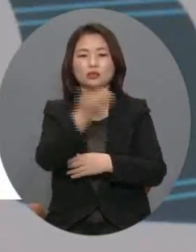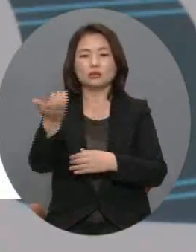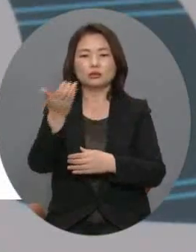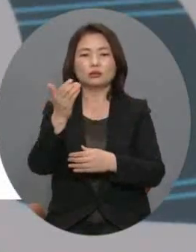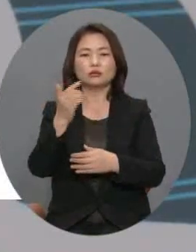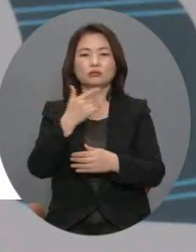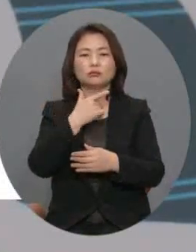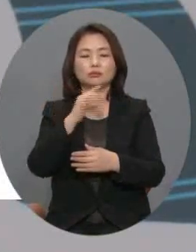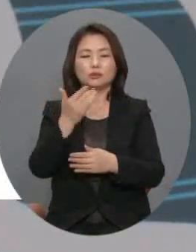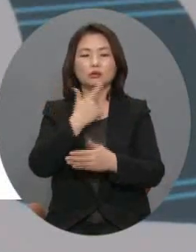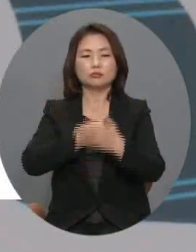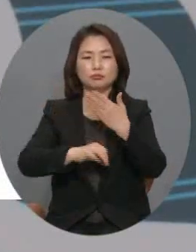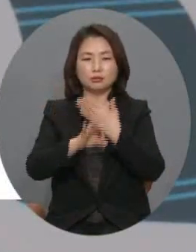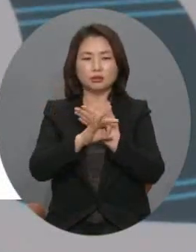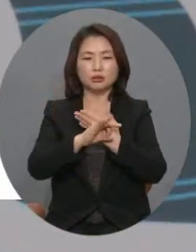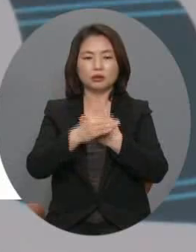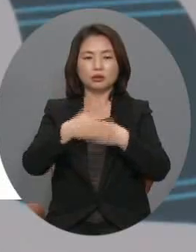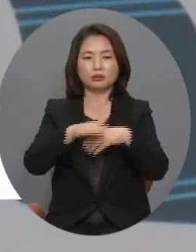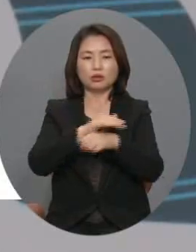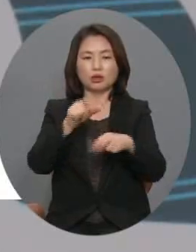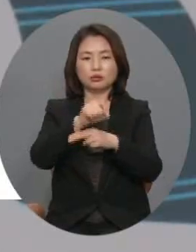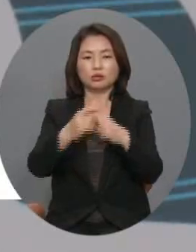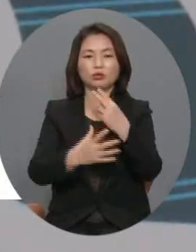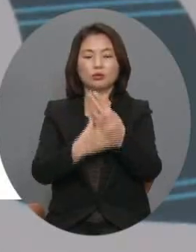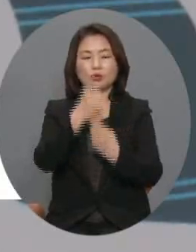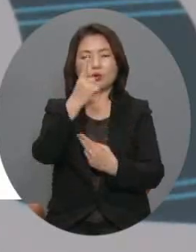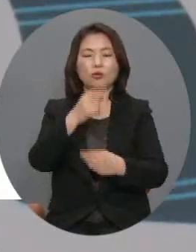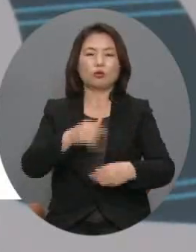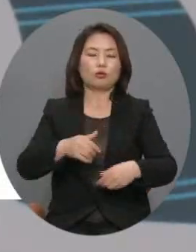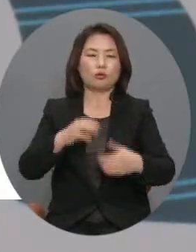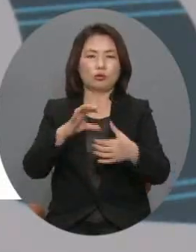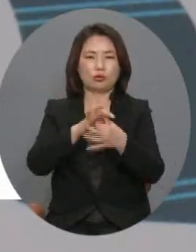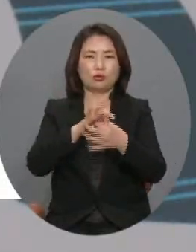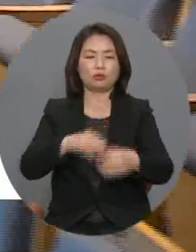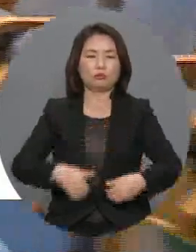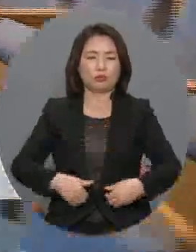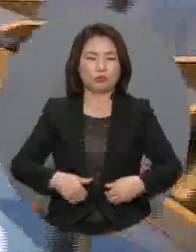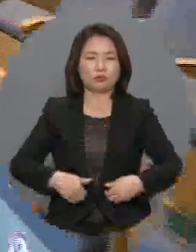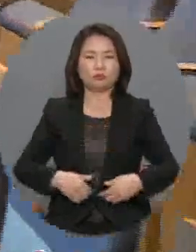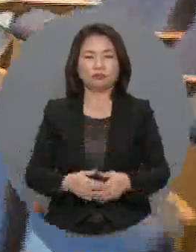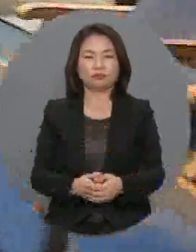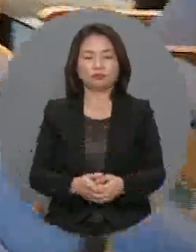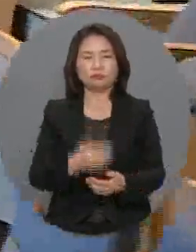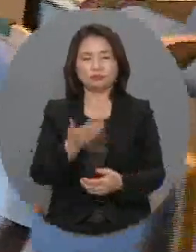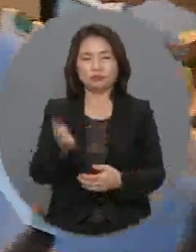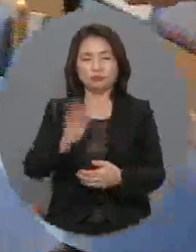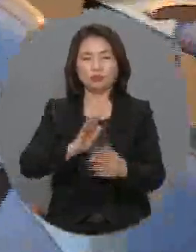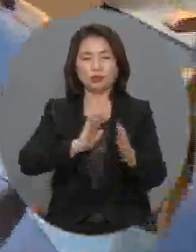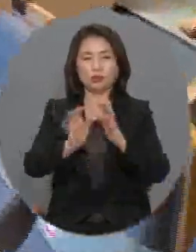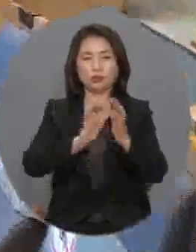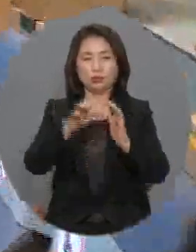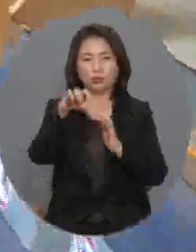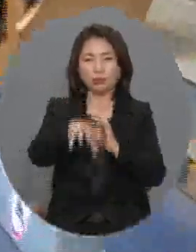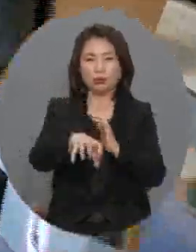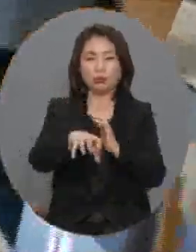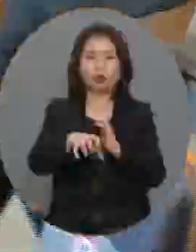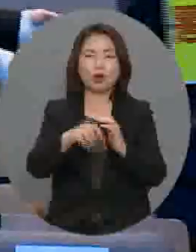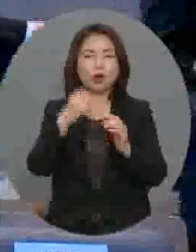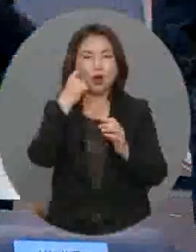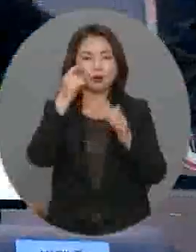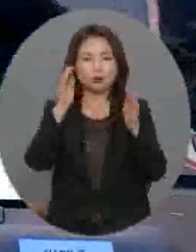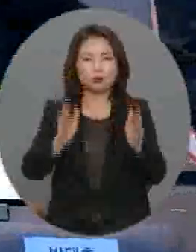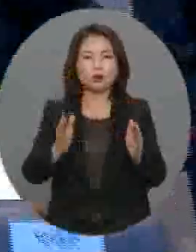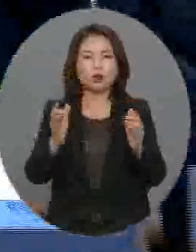되려면요. 대구 행정통합하고 연결을 시키 역할을 해줘야 된다. 하지만 토론 현장에는 한